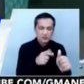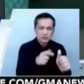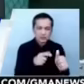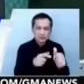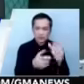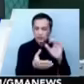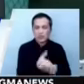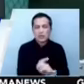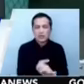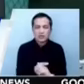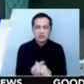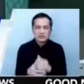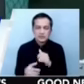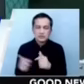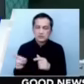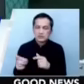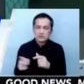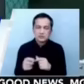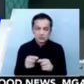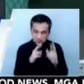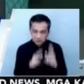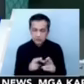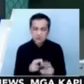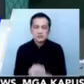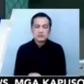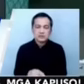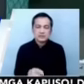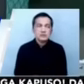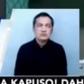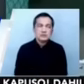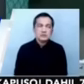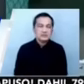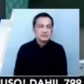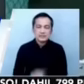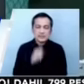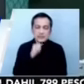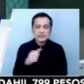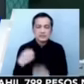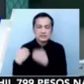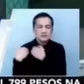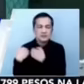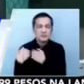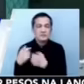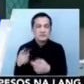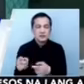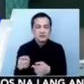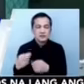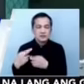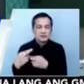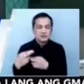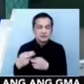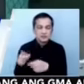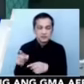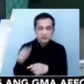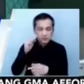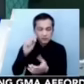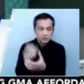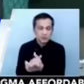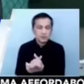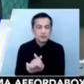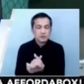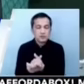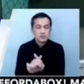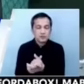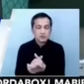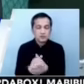all respect Hindi po Hindi po obligasyon ng isang wife sabi mo is